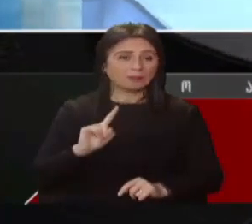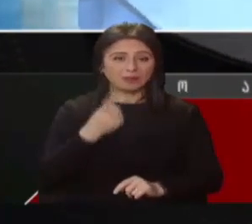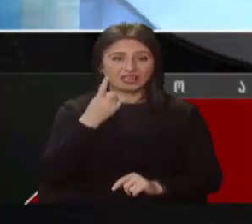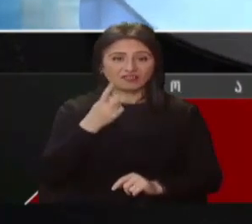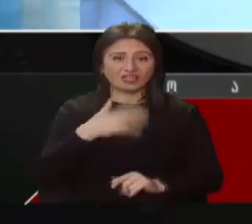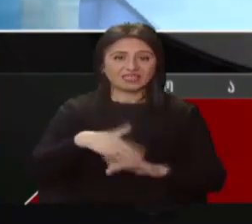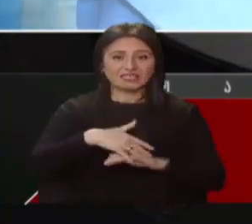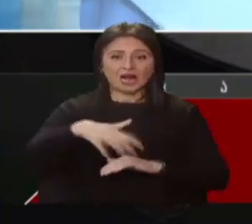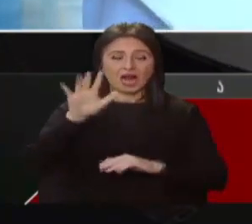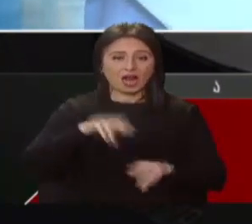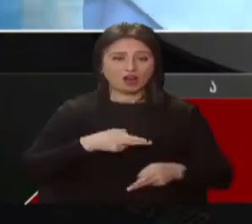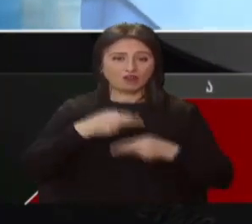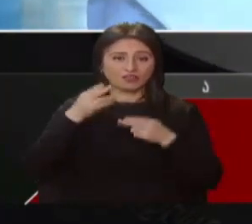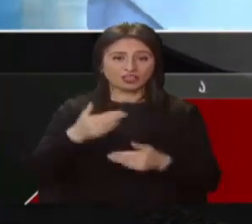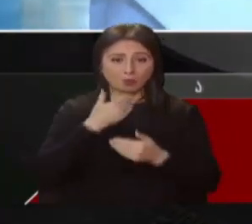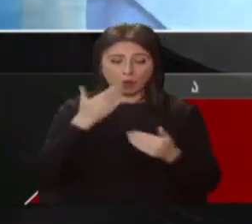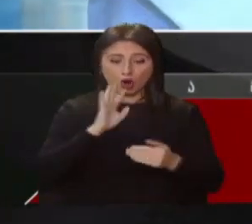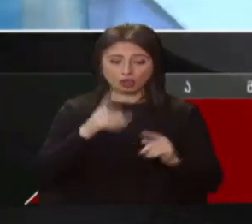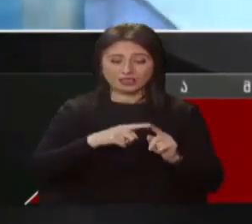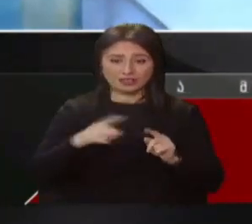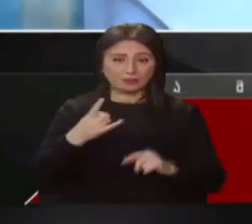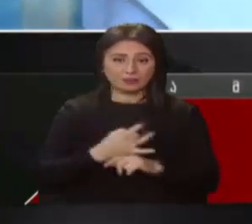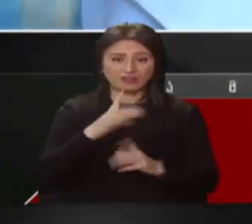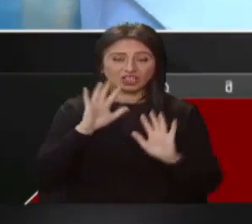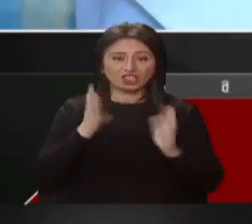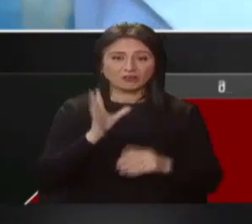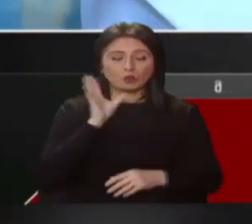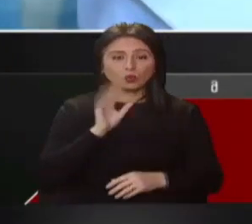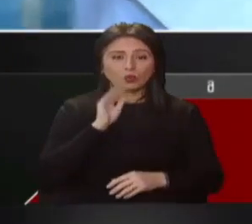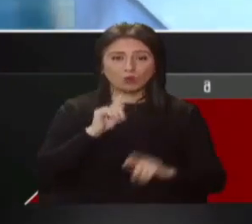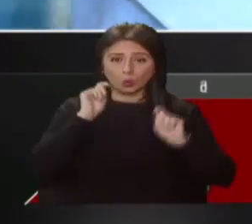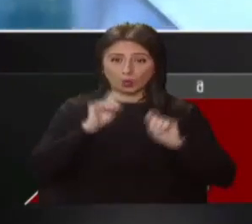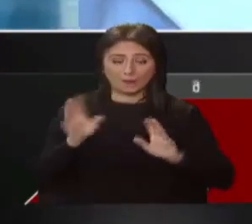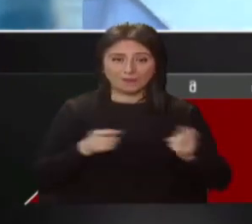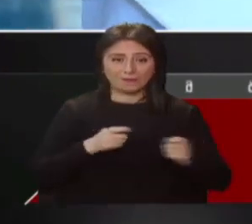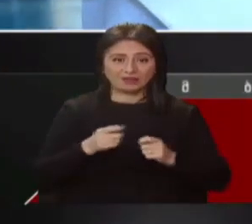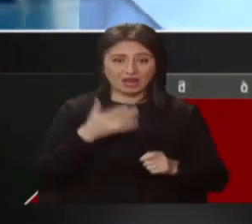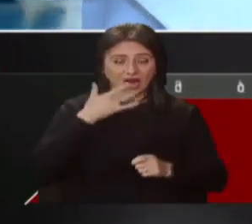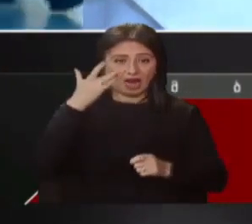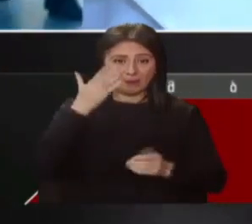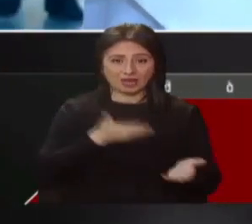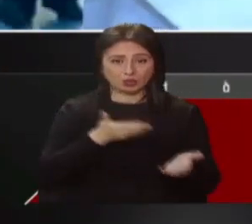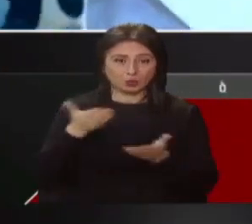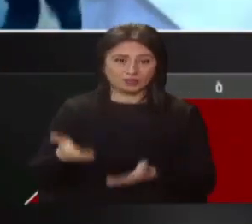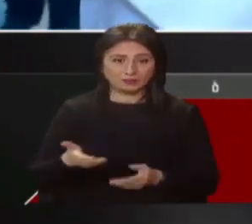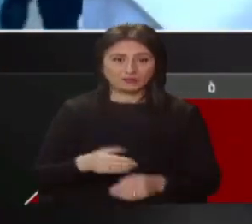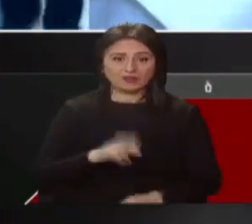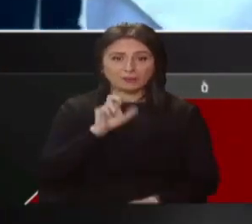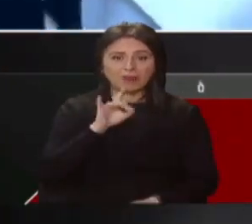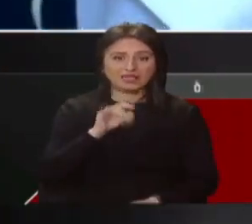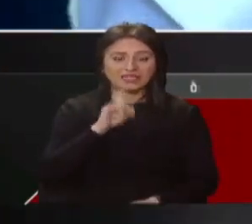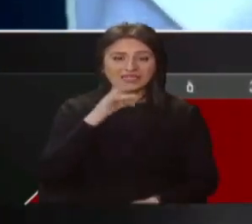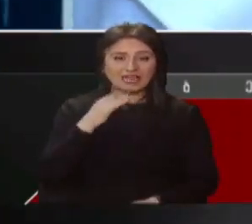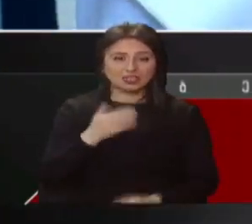პირველი საგარეო ვიზიტია და ასევე ბოლო 4 წლის განმავლობაში პირველი შემთხვევაა, როცა უკრაინის პრეზიდენტს ამერიკაში უმასპინძლეს. ბაიდენი და